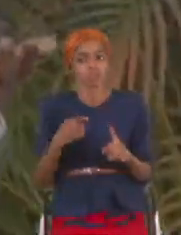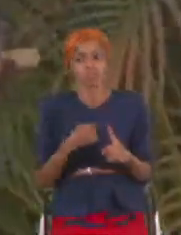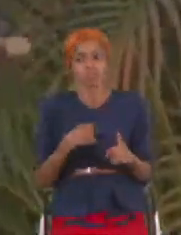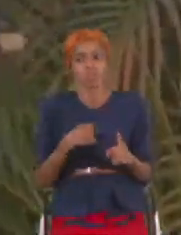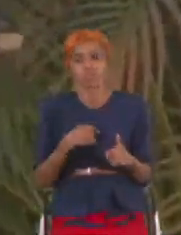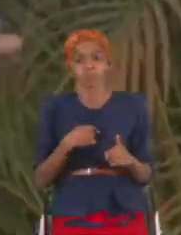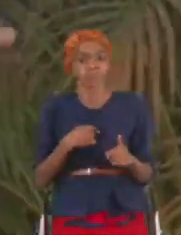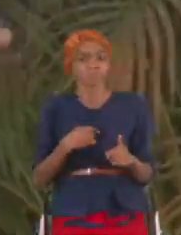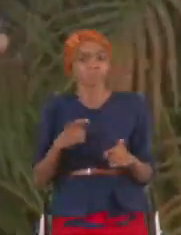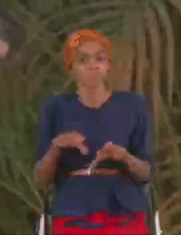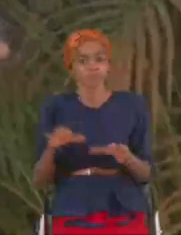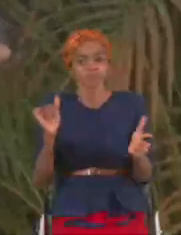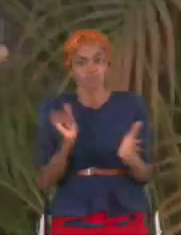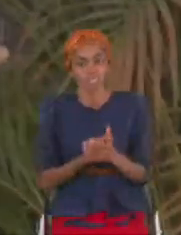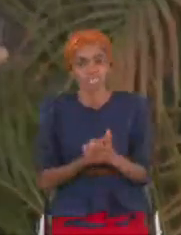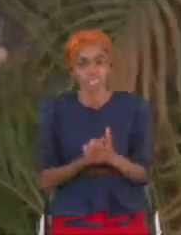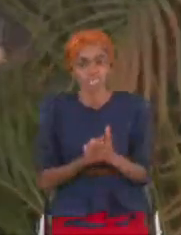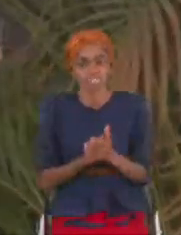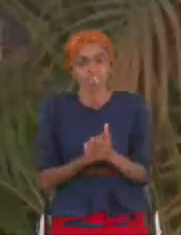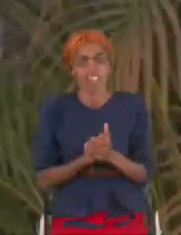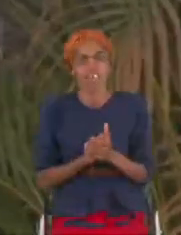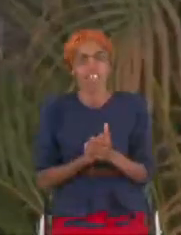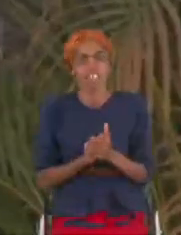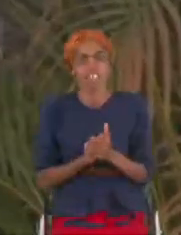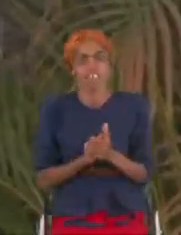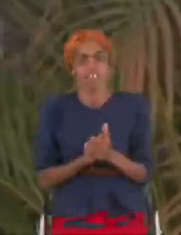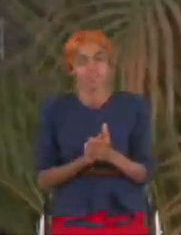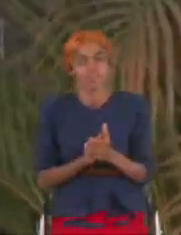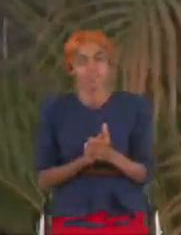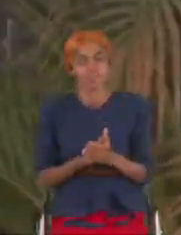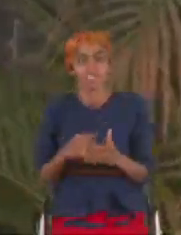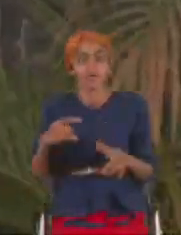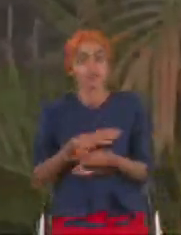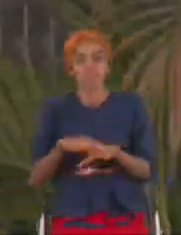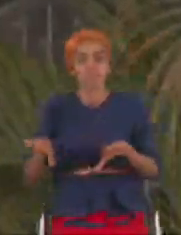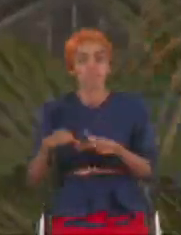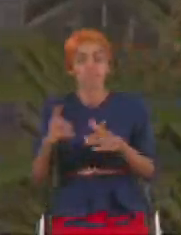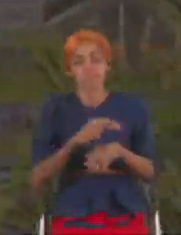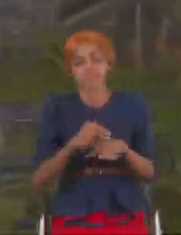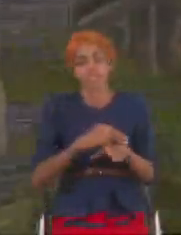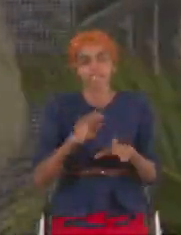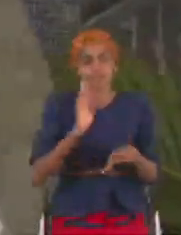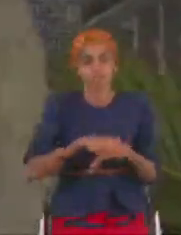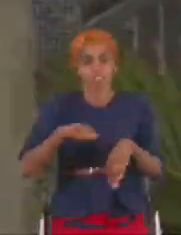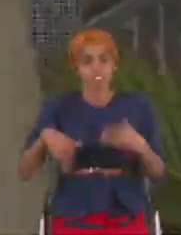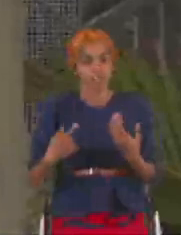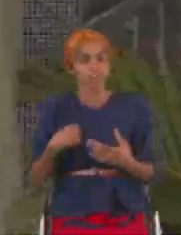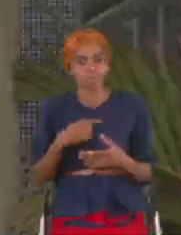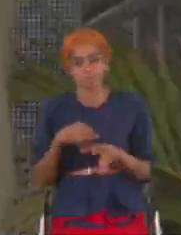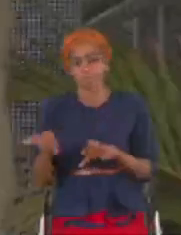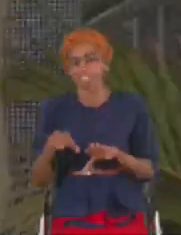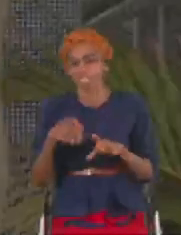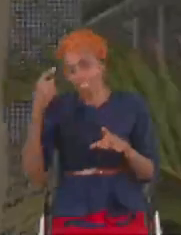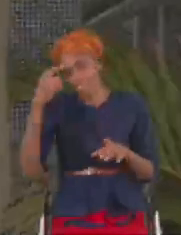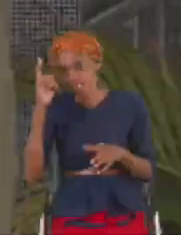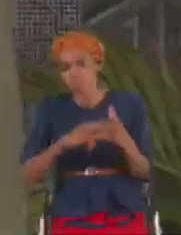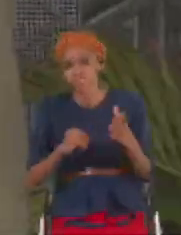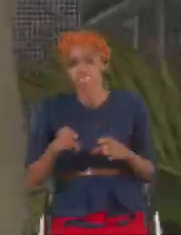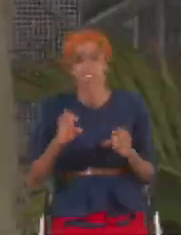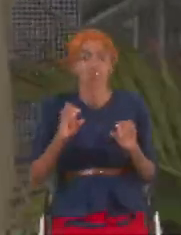n'existent pas le ministère parce que nous pensons à mada nous pensons ce qui nous est convenable ce qui